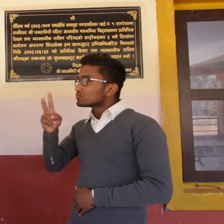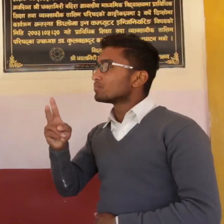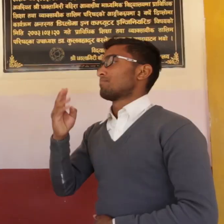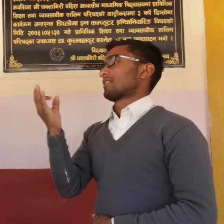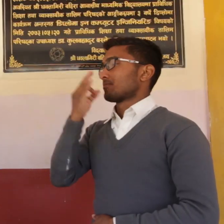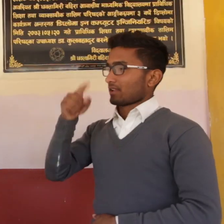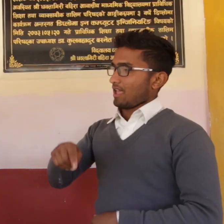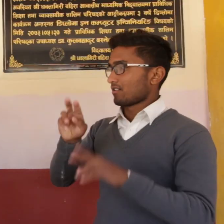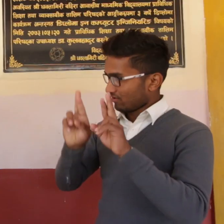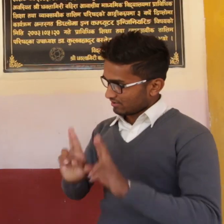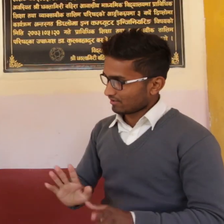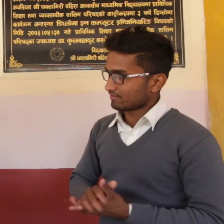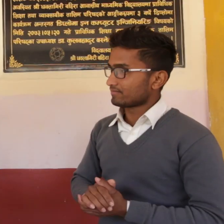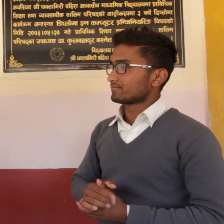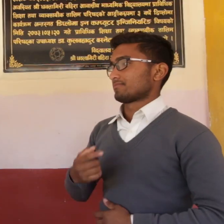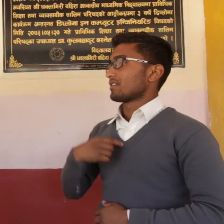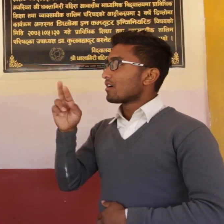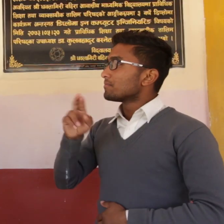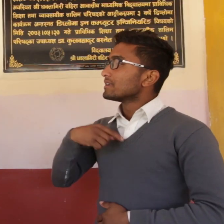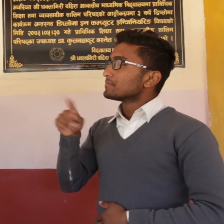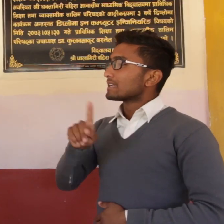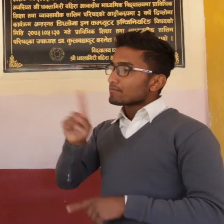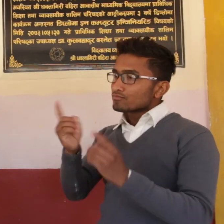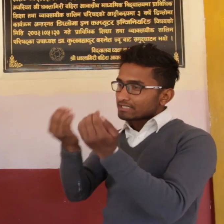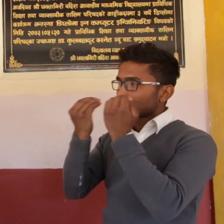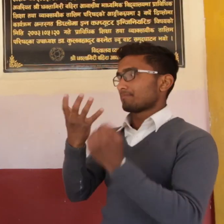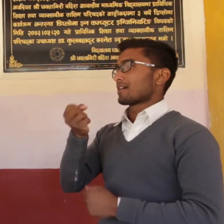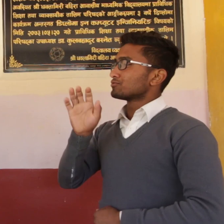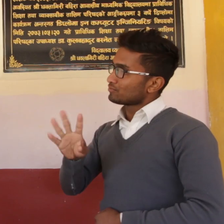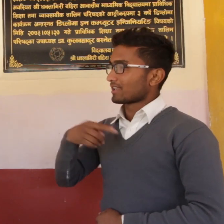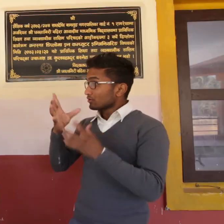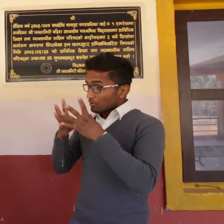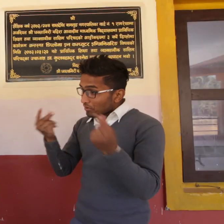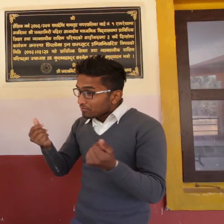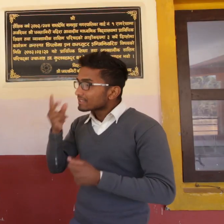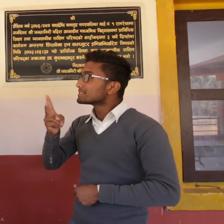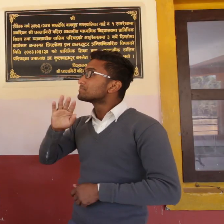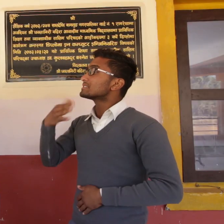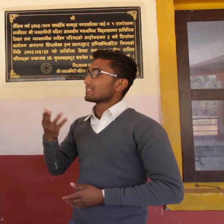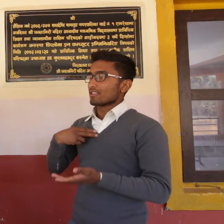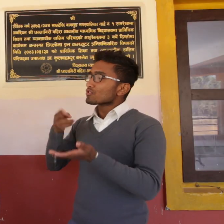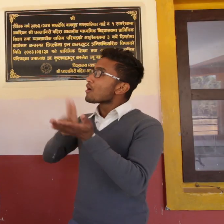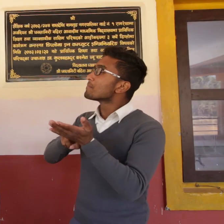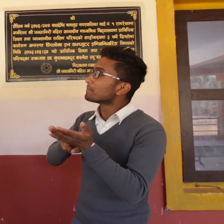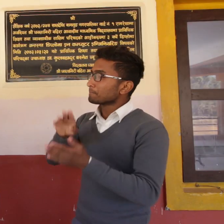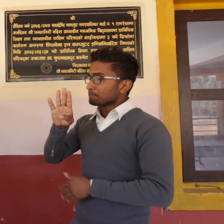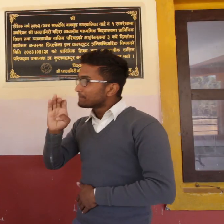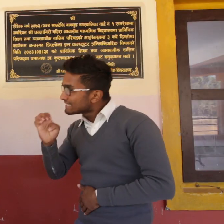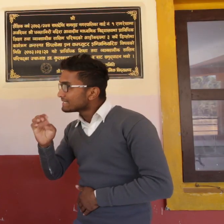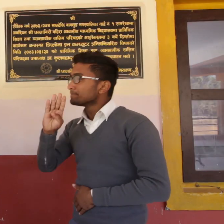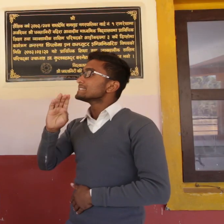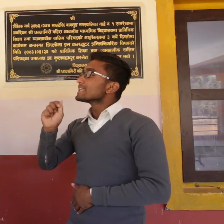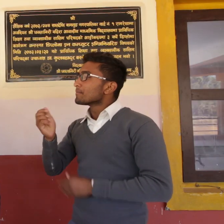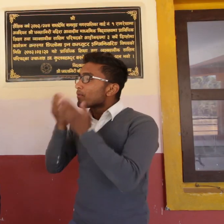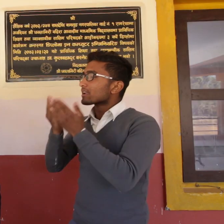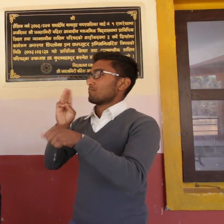नावजे का कुरहारु, माझे आले बुजायरा चाई राम्र बातावर्न मा हमाँ सीकाई रहन बाक छो, डीबलेमां सखे पर्ची तरिशपची